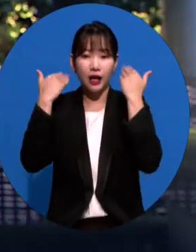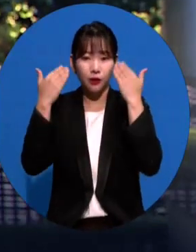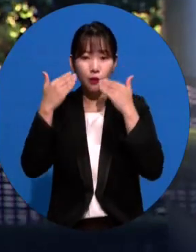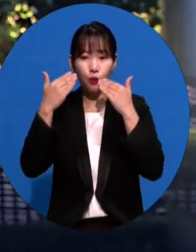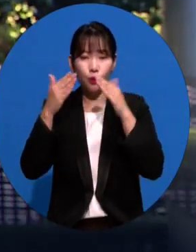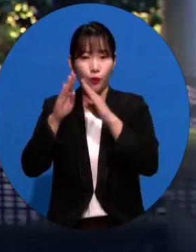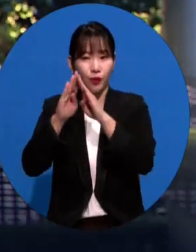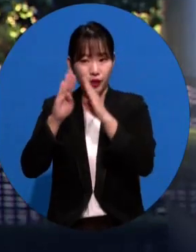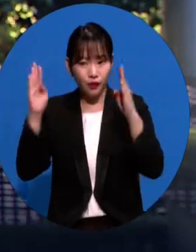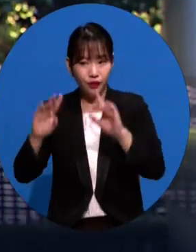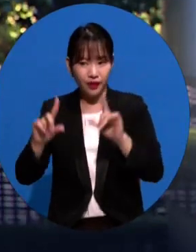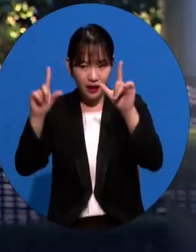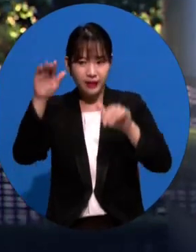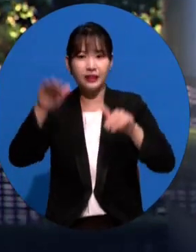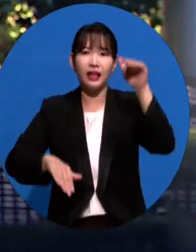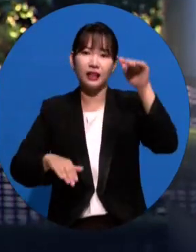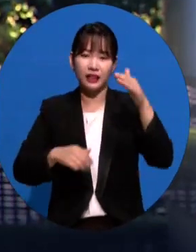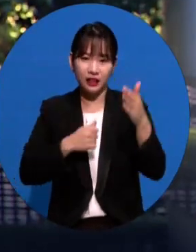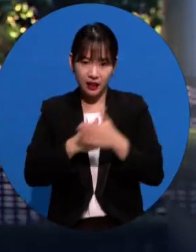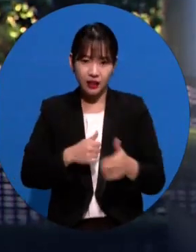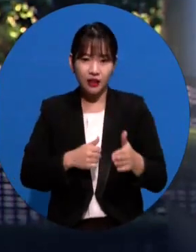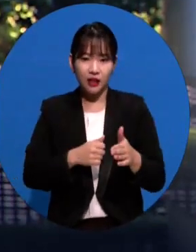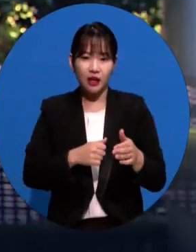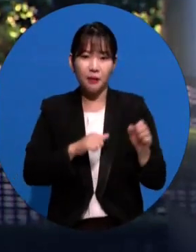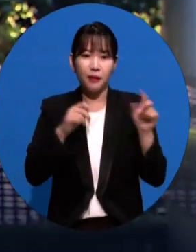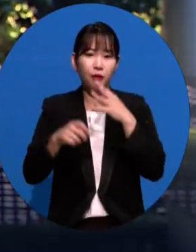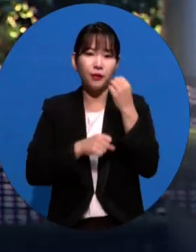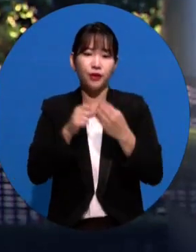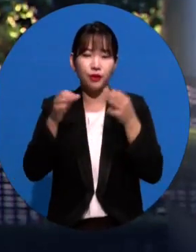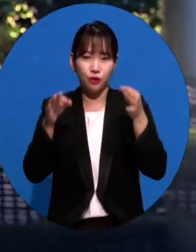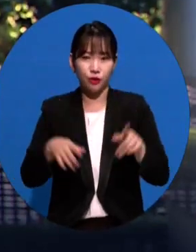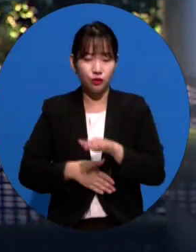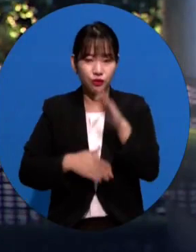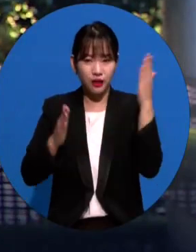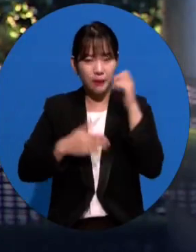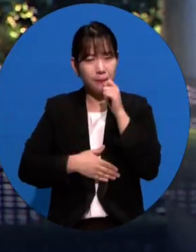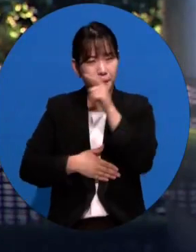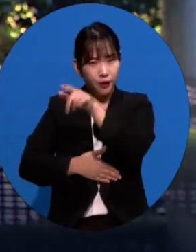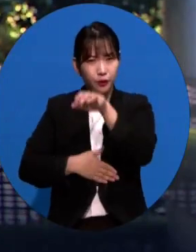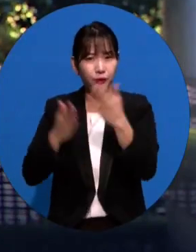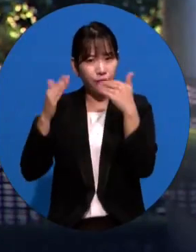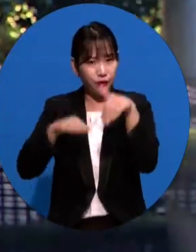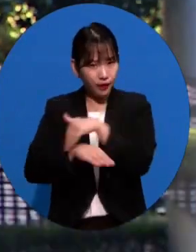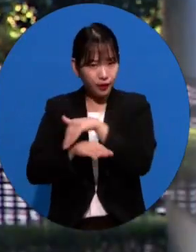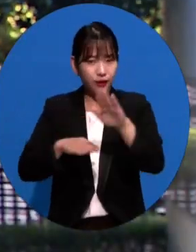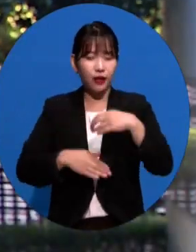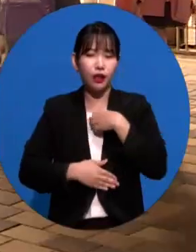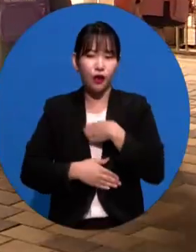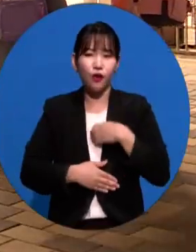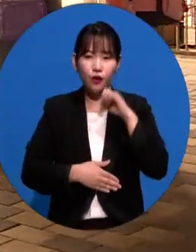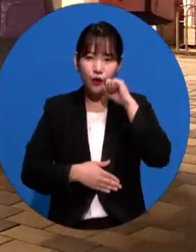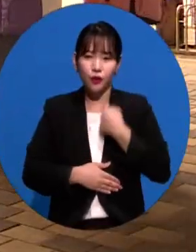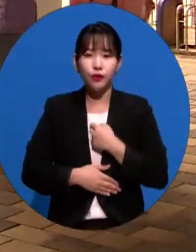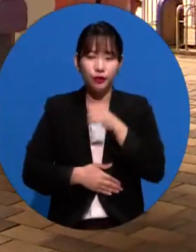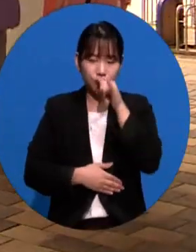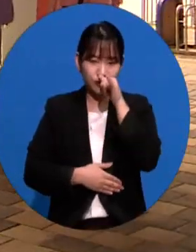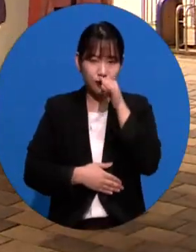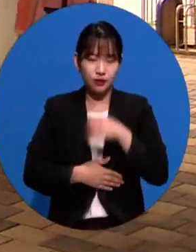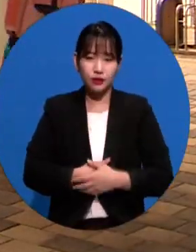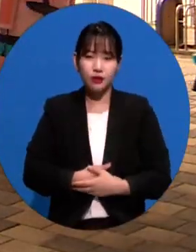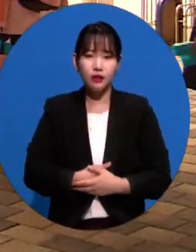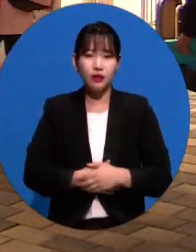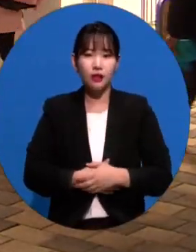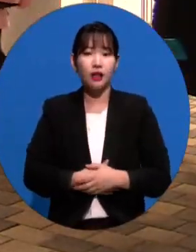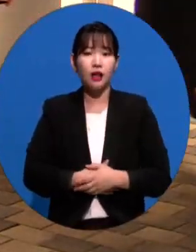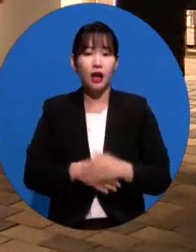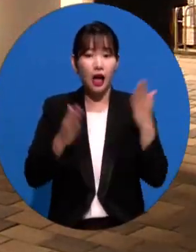학교의 개교일의 차이로 당장 수년간 우리 학생들은 원거리 통학을 해야 하는 어려움에 처해 있습니다. 오룡 2지구에